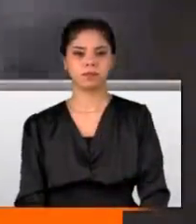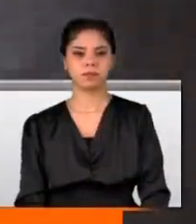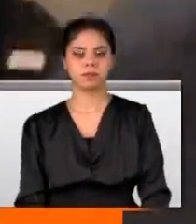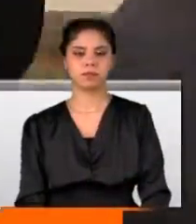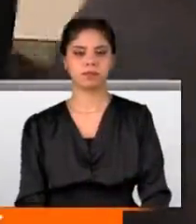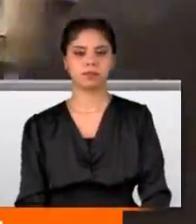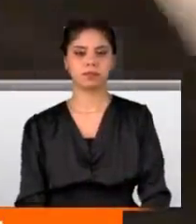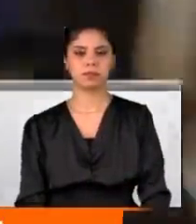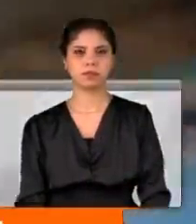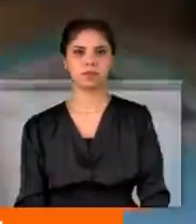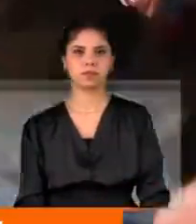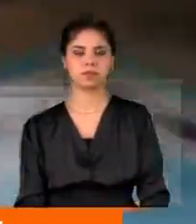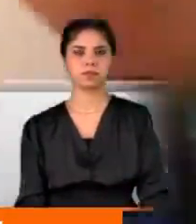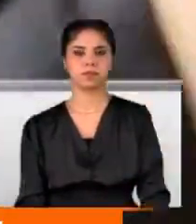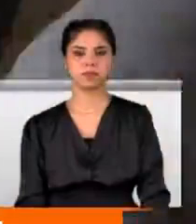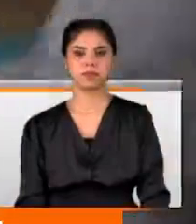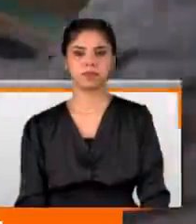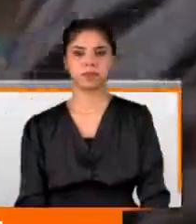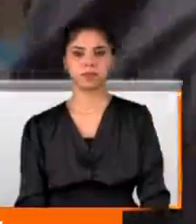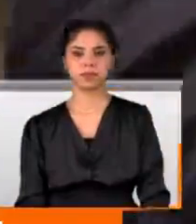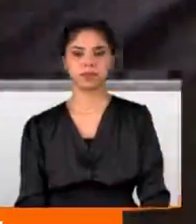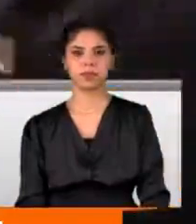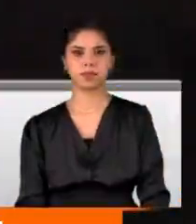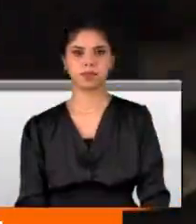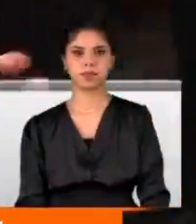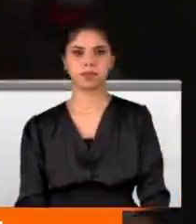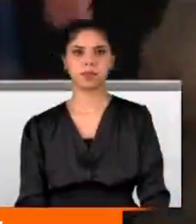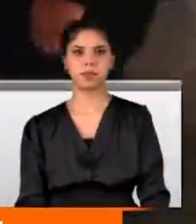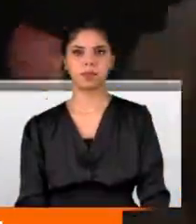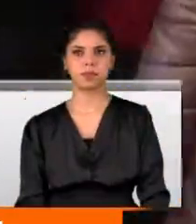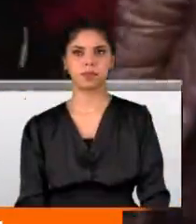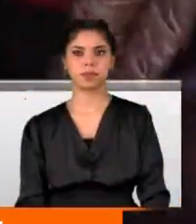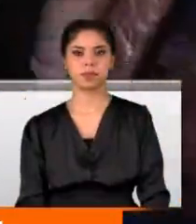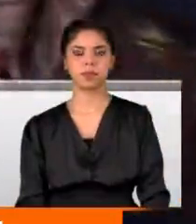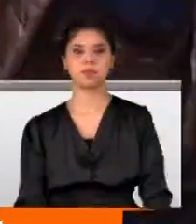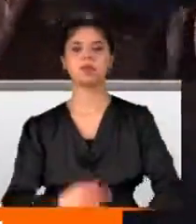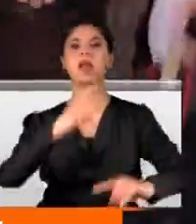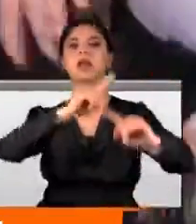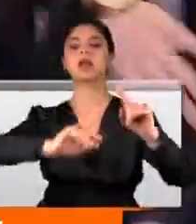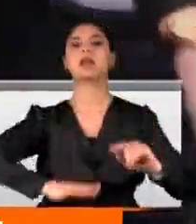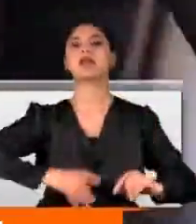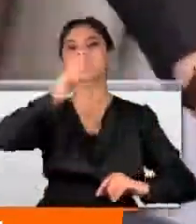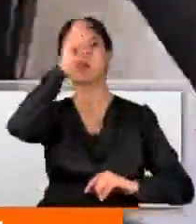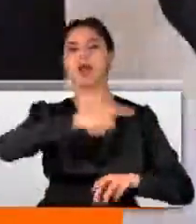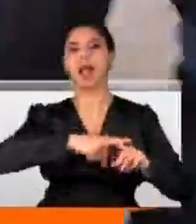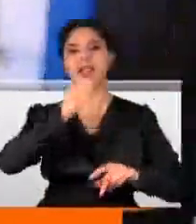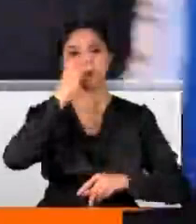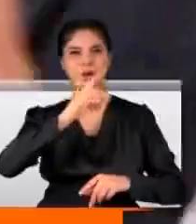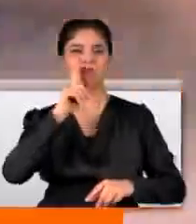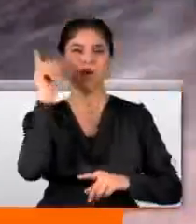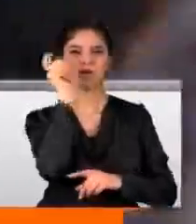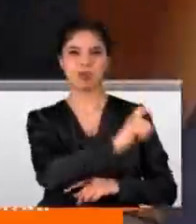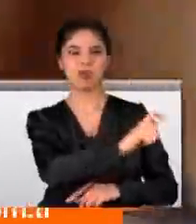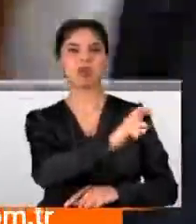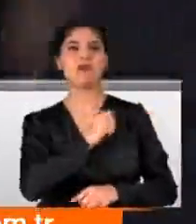Nuşirevan Elçi'nin bir açıklaması olmuş. Özerklikle ilgili ne söylemek istersiniz? Kılıçdaroğlu ATV Haber'in sorusunu yanıtsız